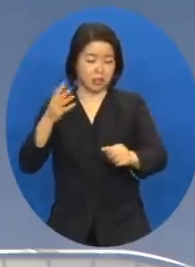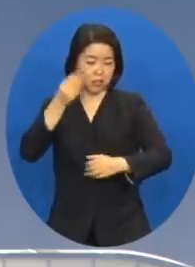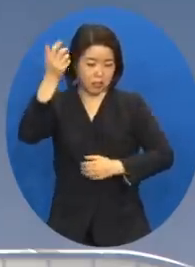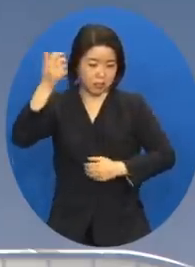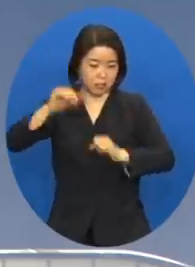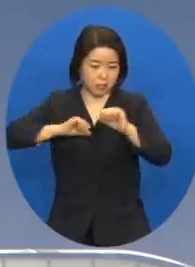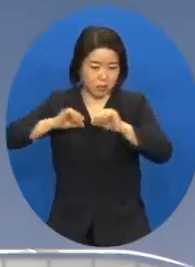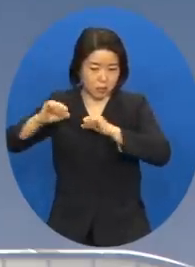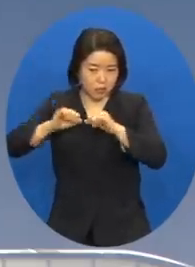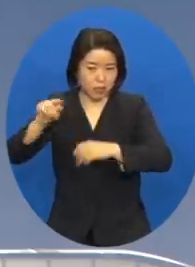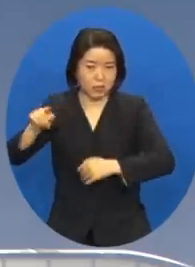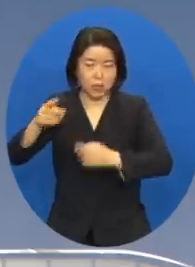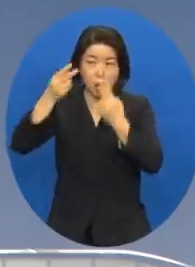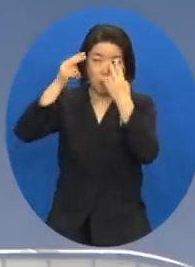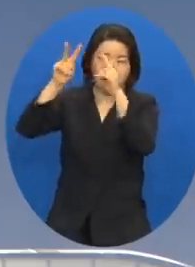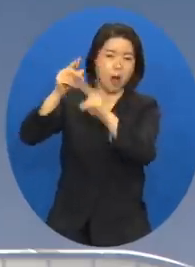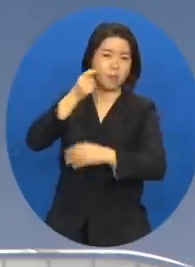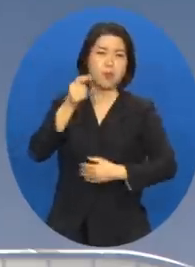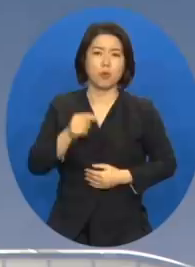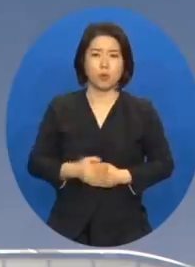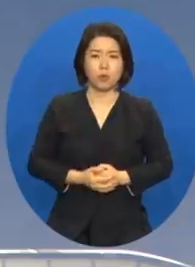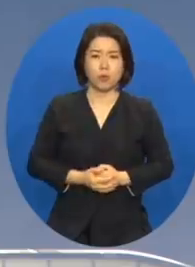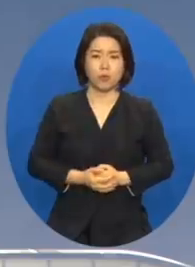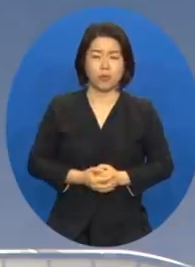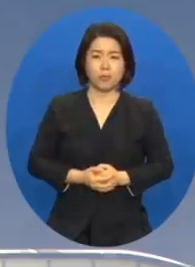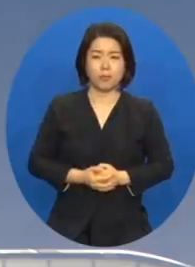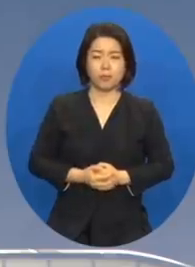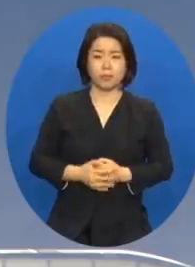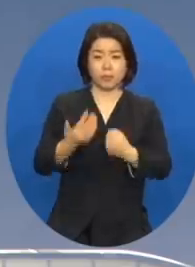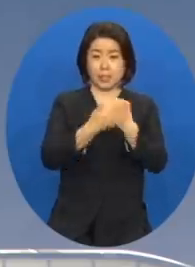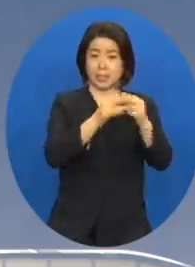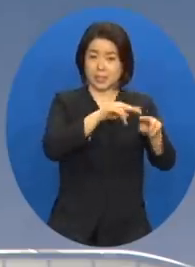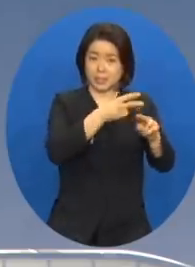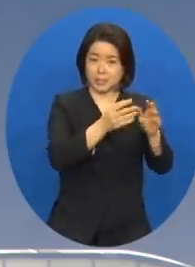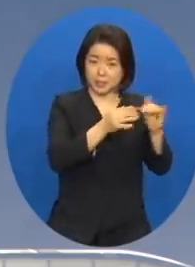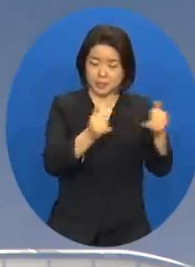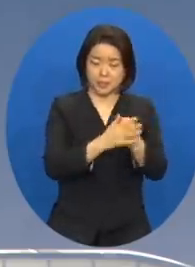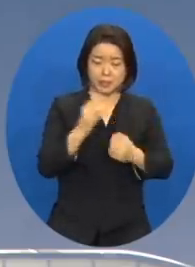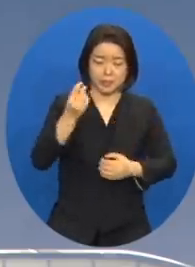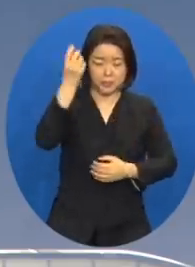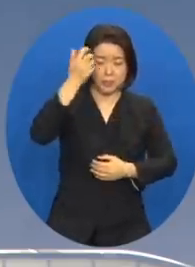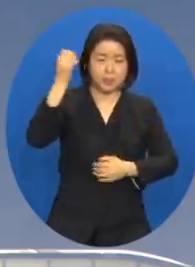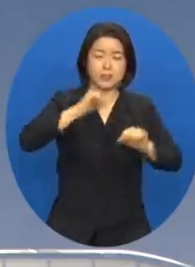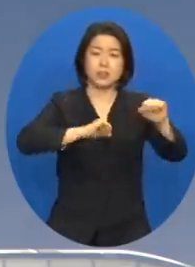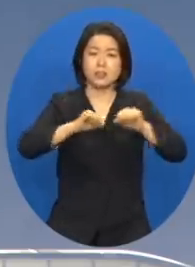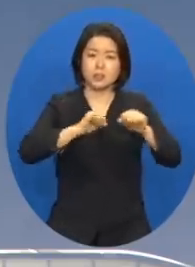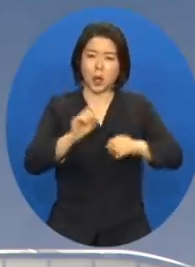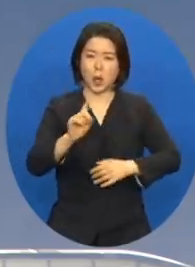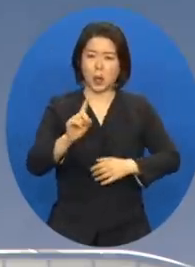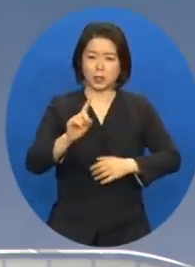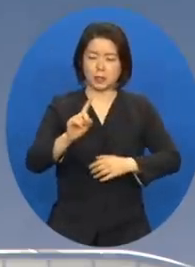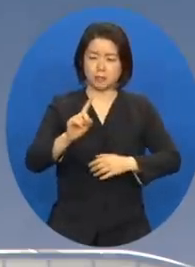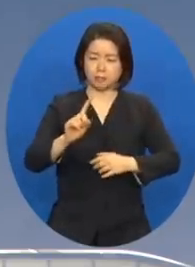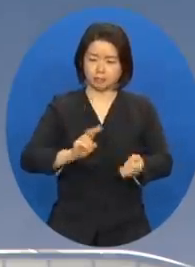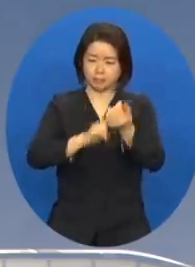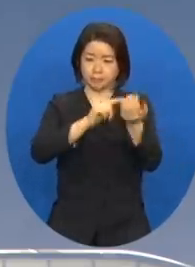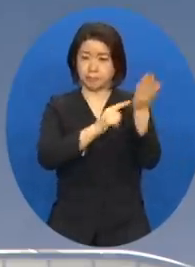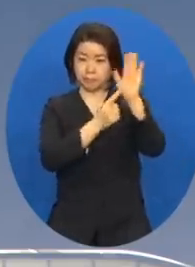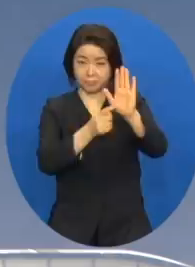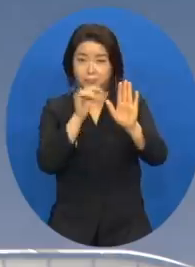바라보지 못하니까. 여러분, 은사자가 성령의 역사로 어떤 은사를 행했다고